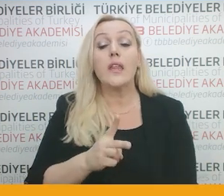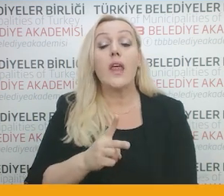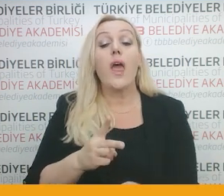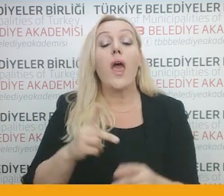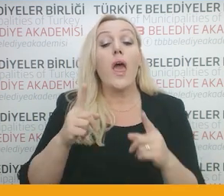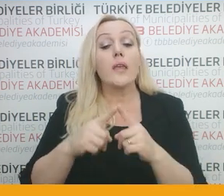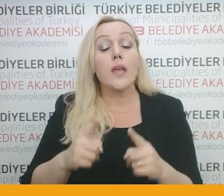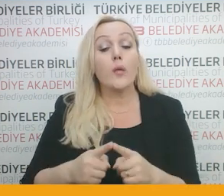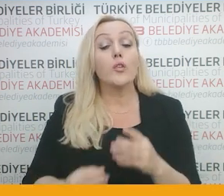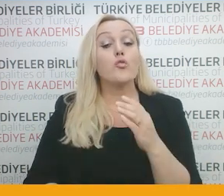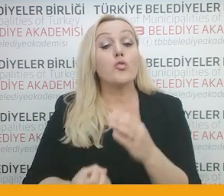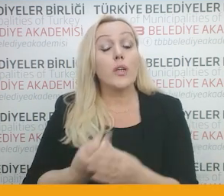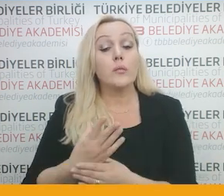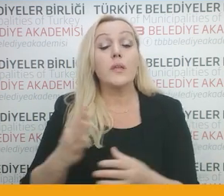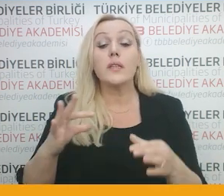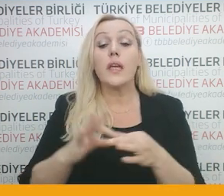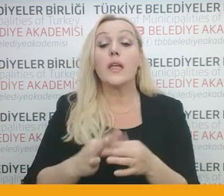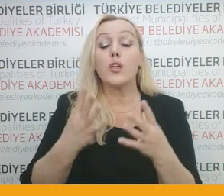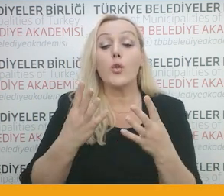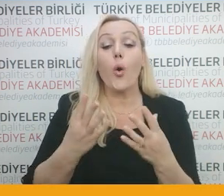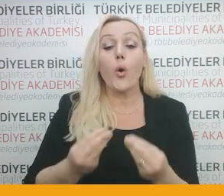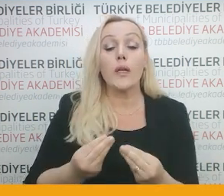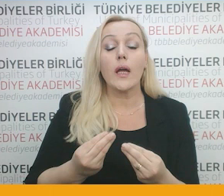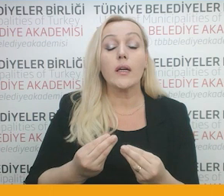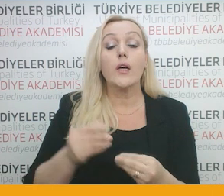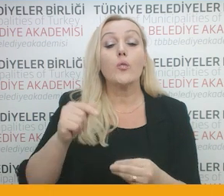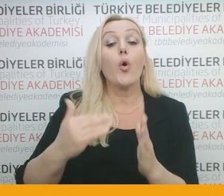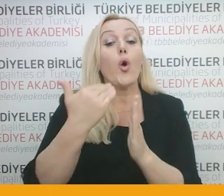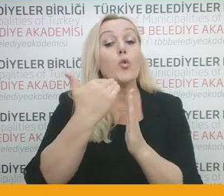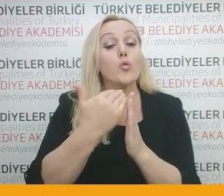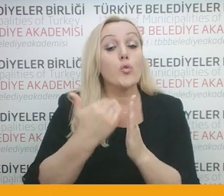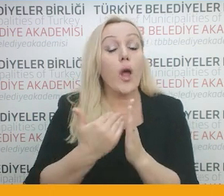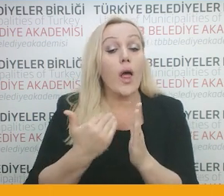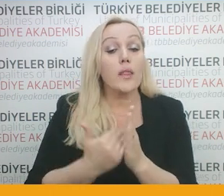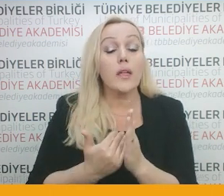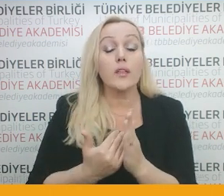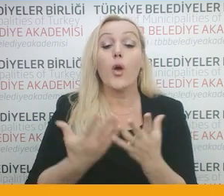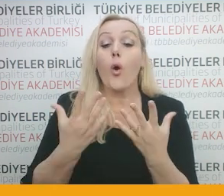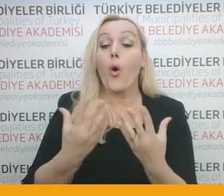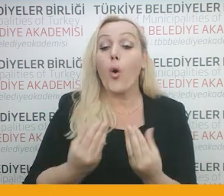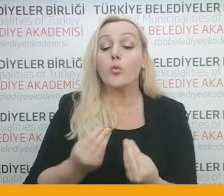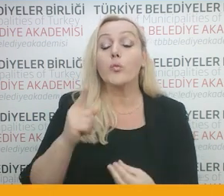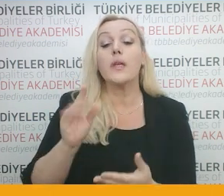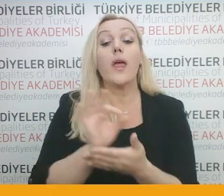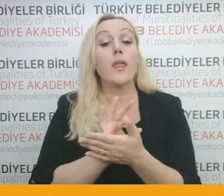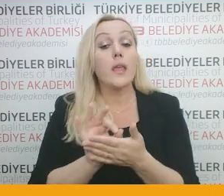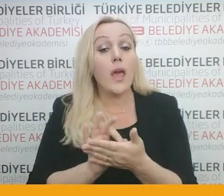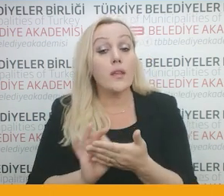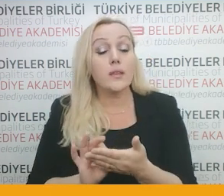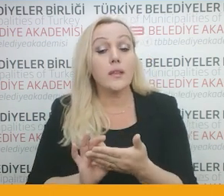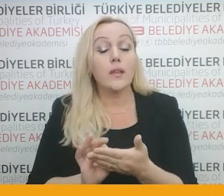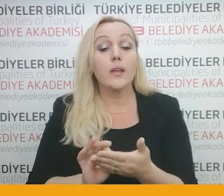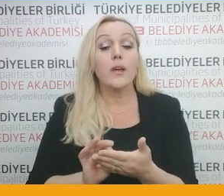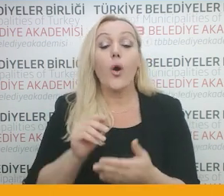olacak bilgilerin üretilmesi için tüm çerçevenin çizildiği kuralların işlendiği bir metin.